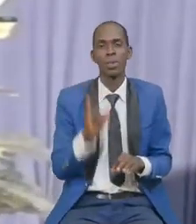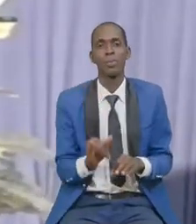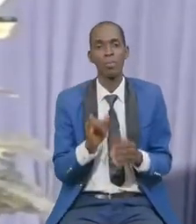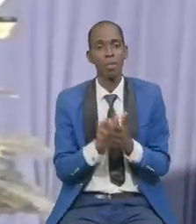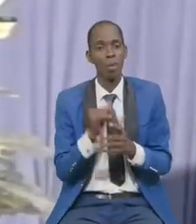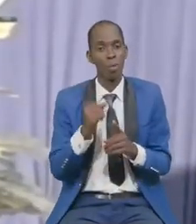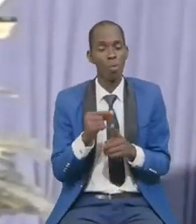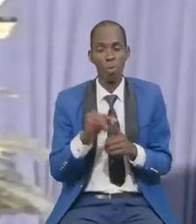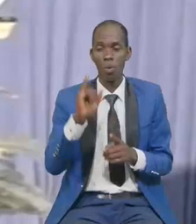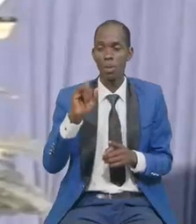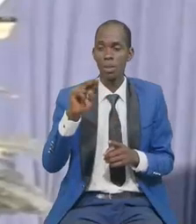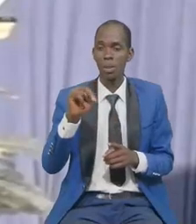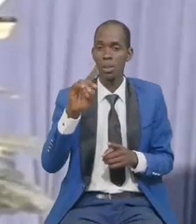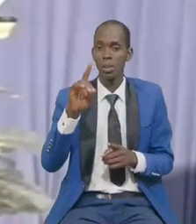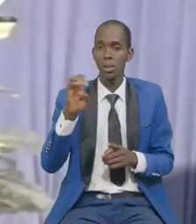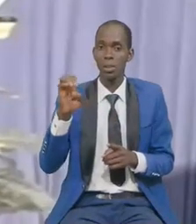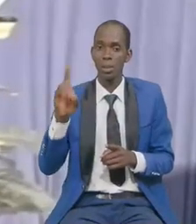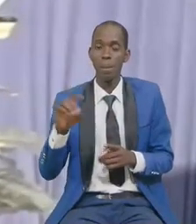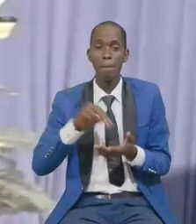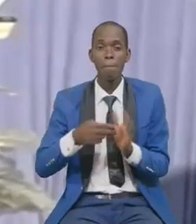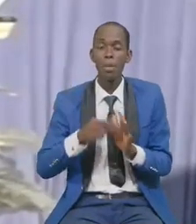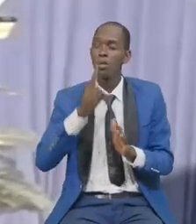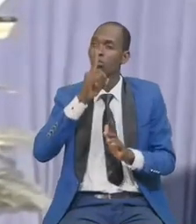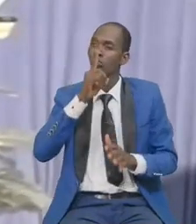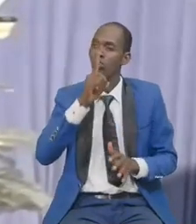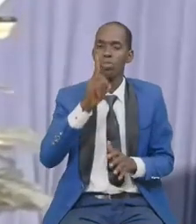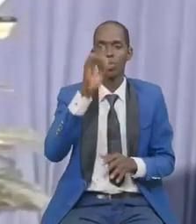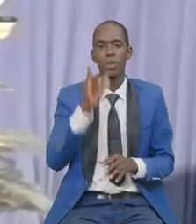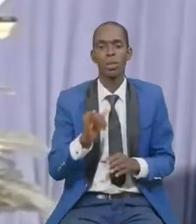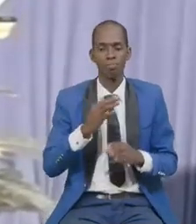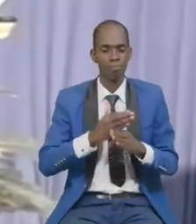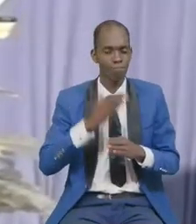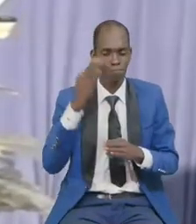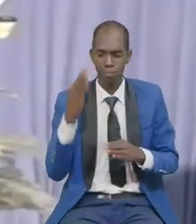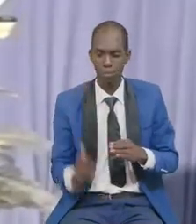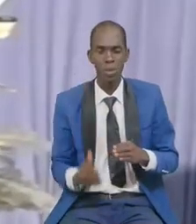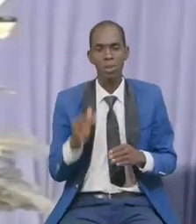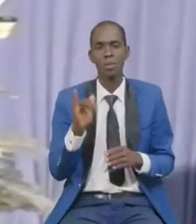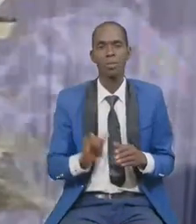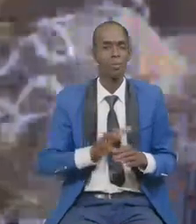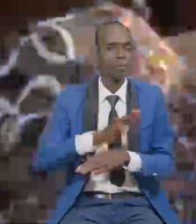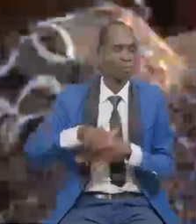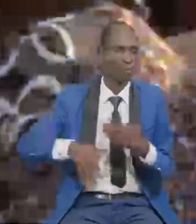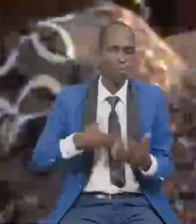Réellement dit vraiment, complètement, entièrement, parfaitement. En Romains chapitre